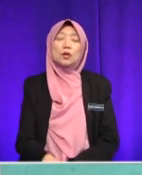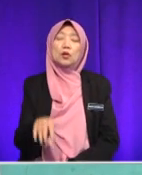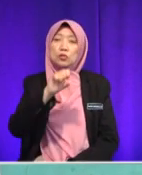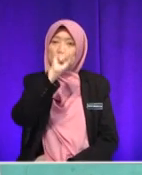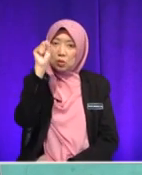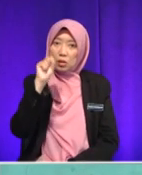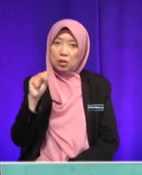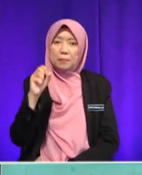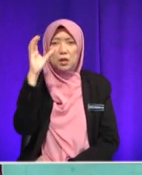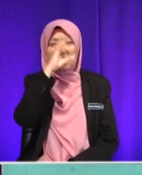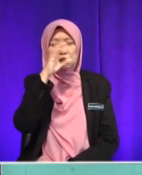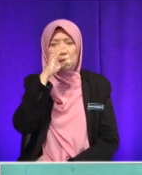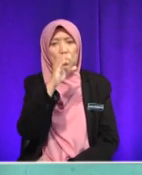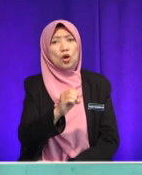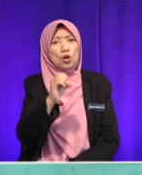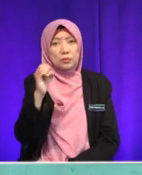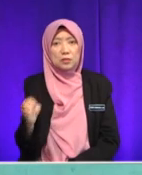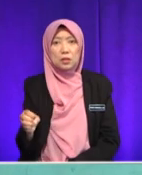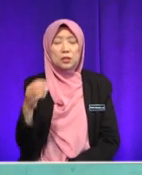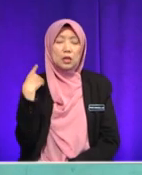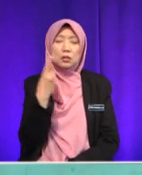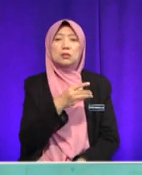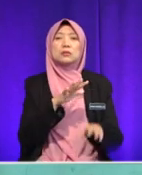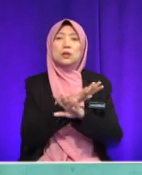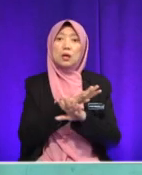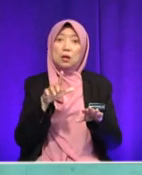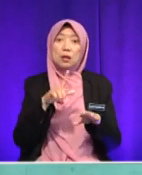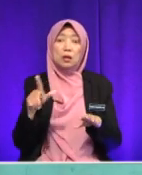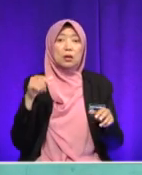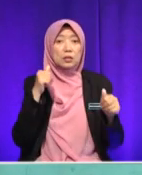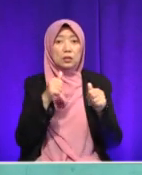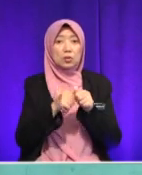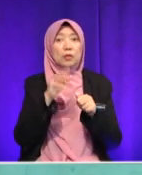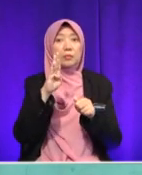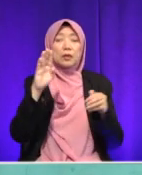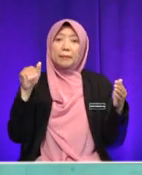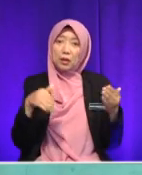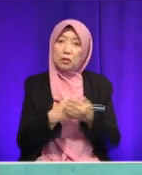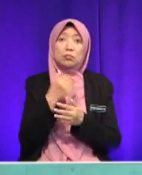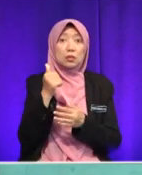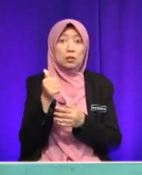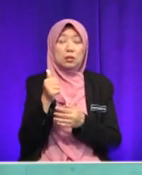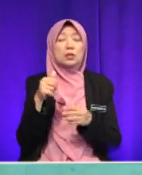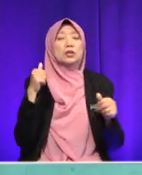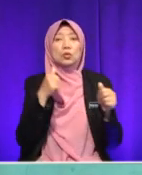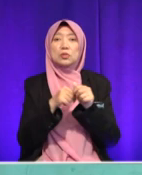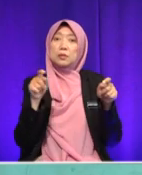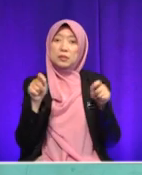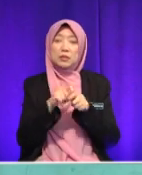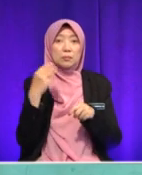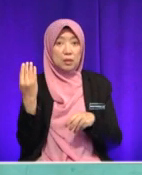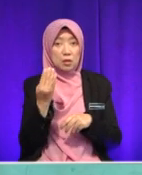objek, untuk mencari objek, kita janganlah ikut transformasi B baru A. Kita ikut seperti biasa.